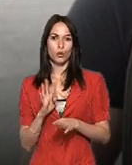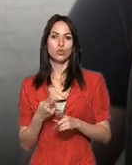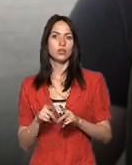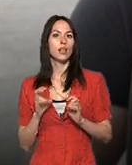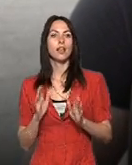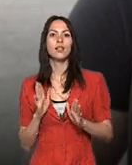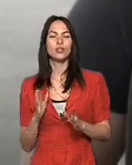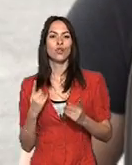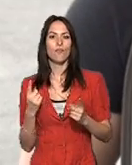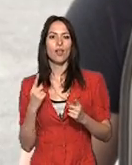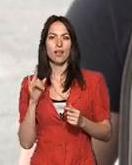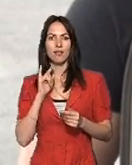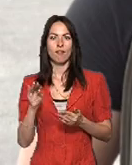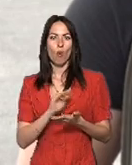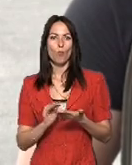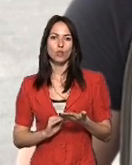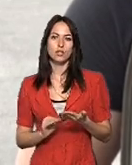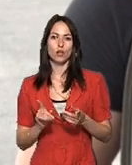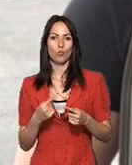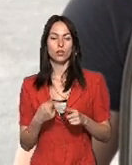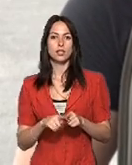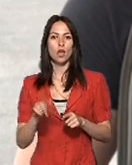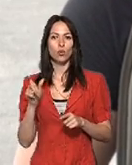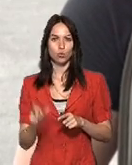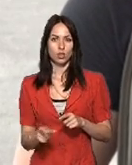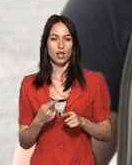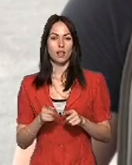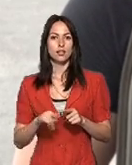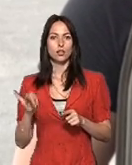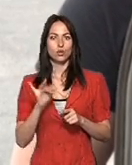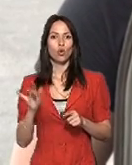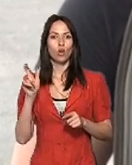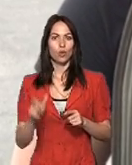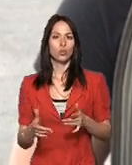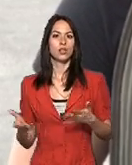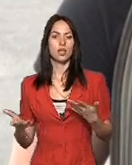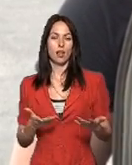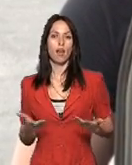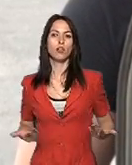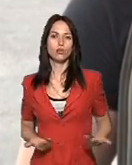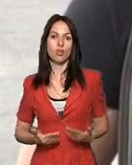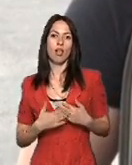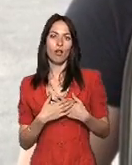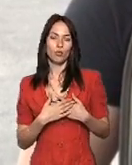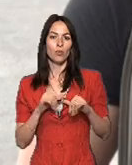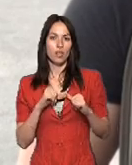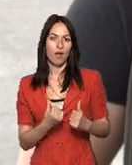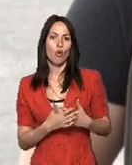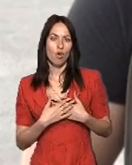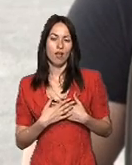лише великий композитор, великий музикант, це людина. Це історія людини, яка жила, любила, кохала,